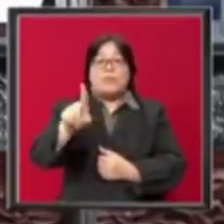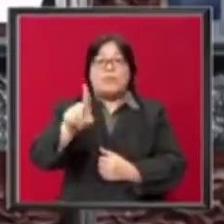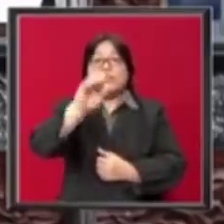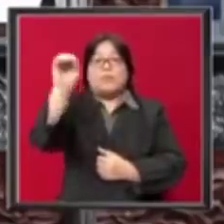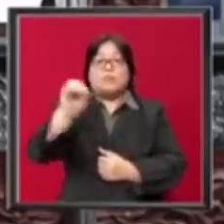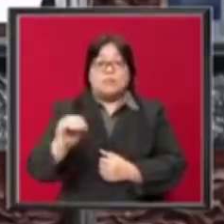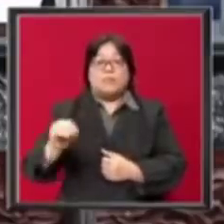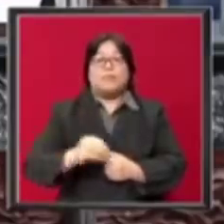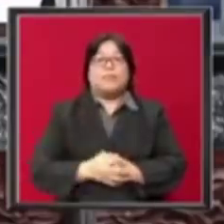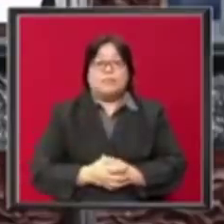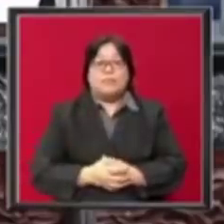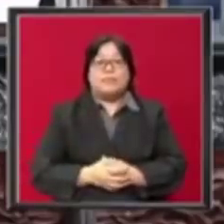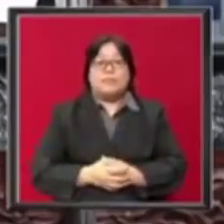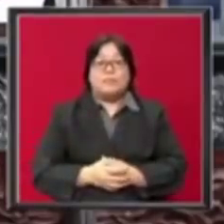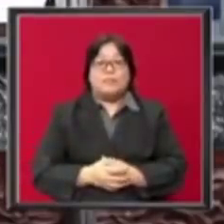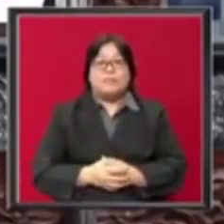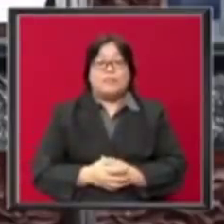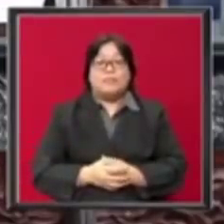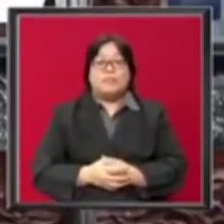93.16%.